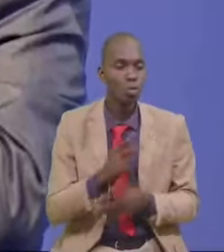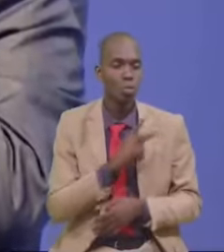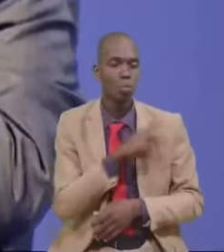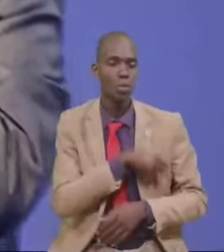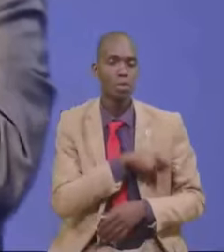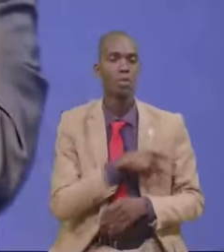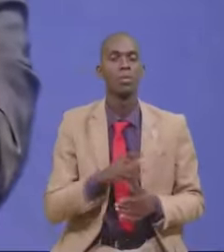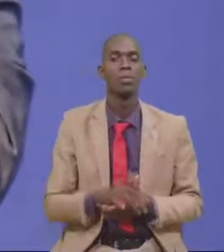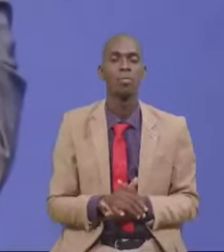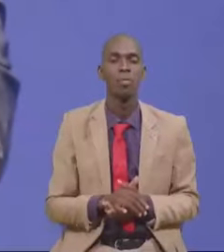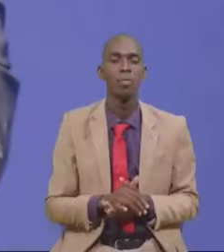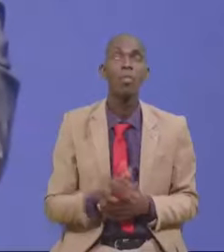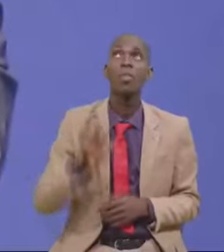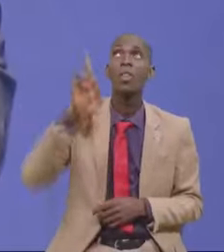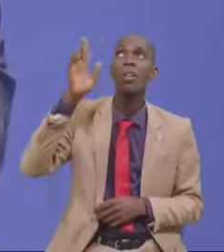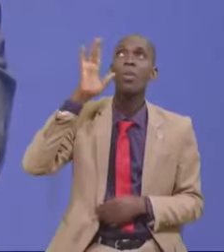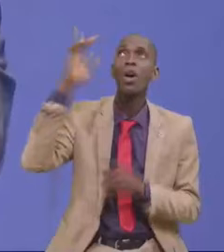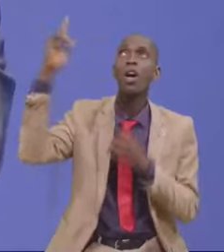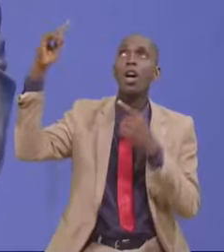il reviendra encore.